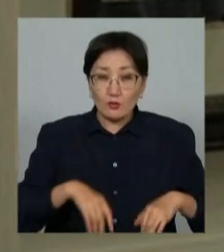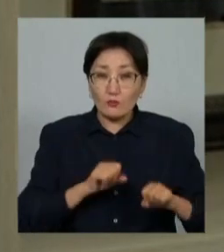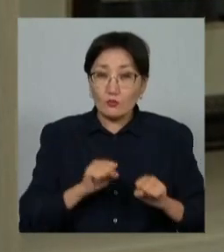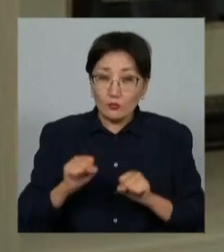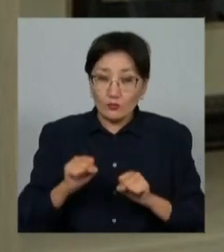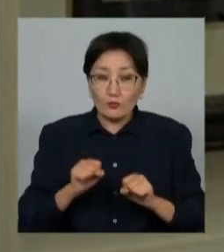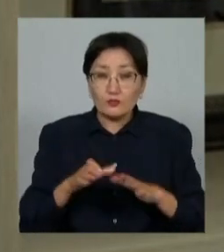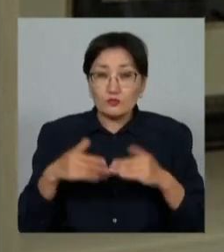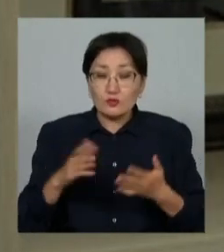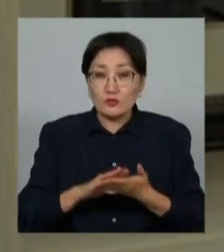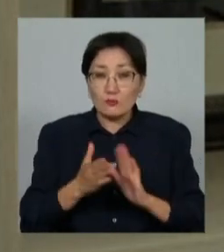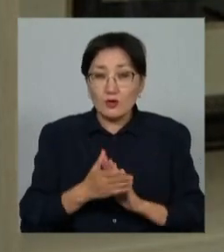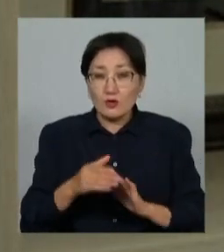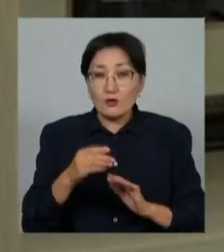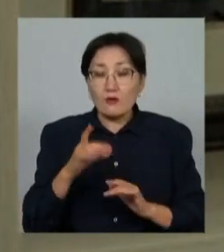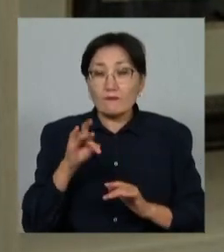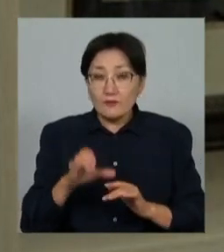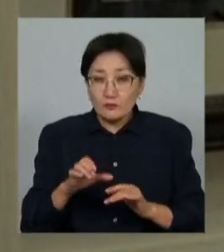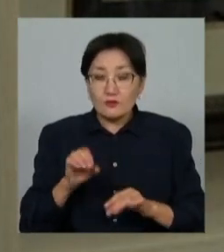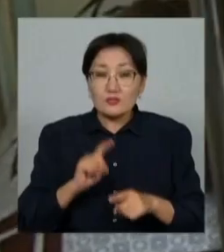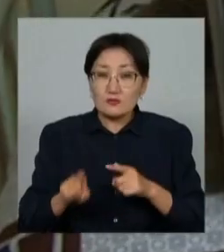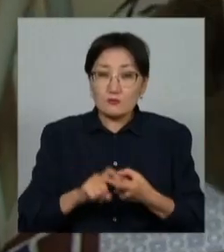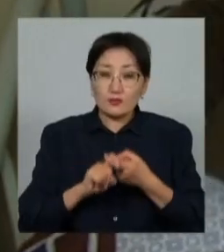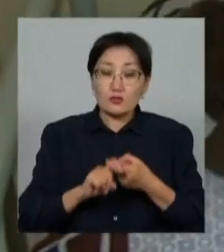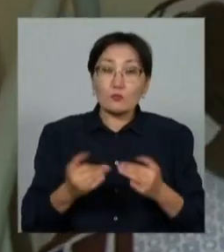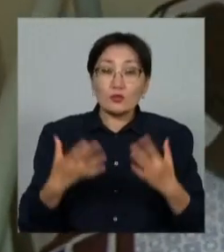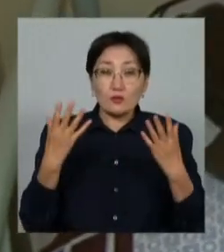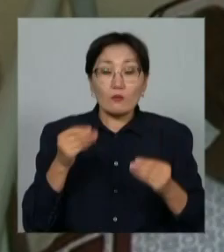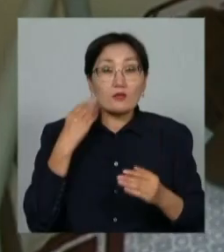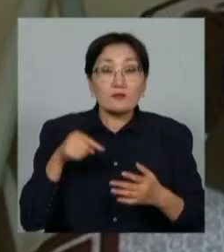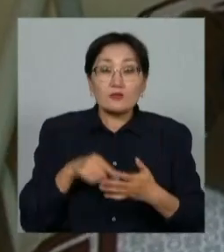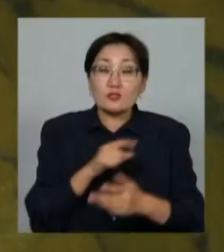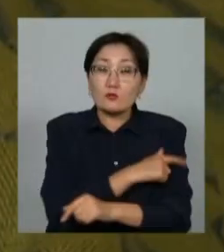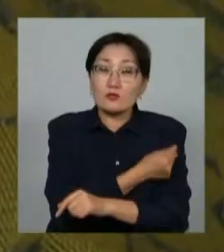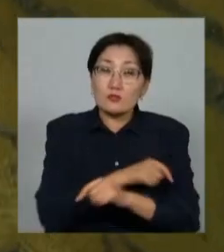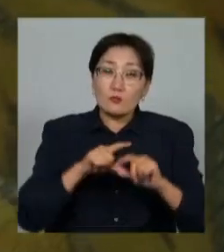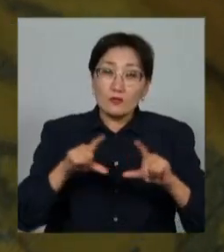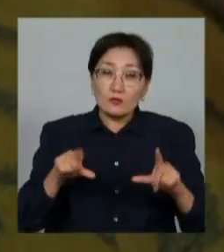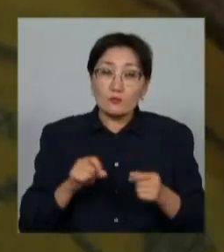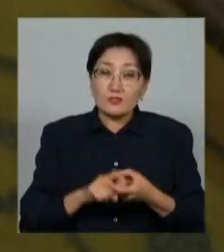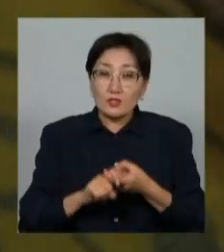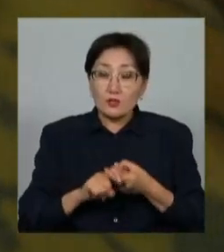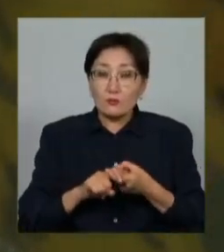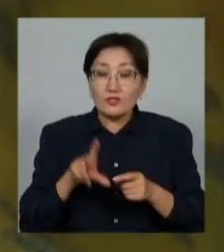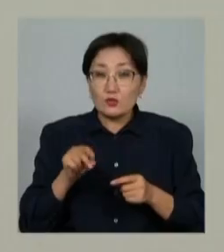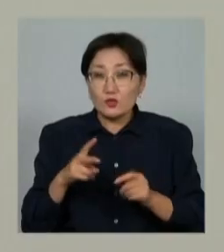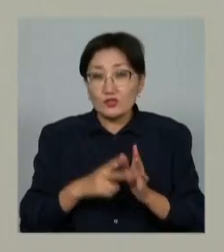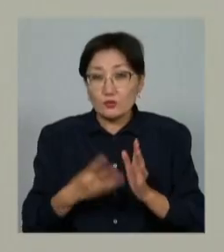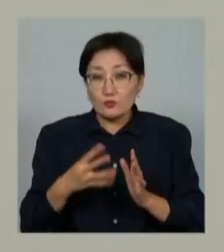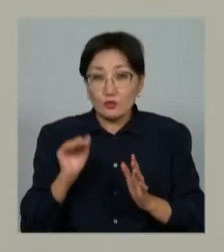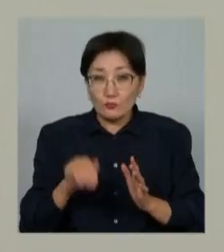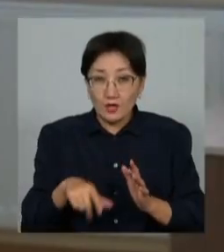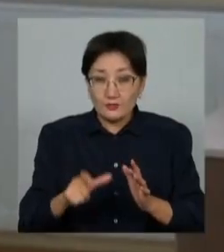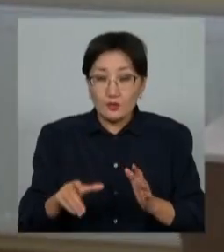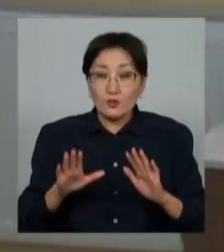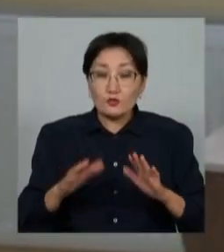болса, ешқандай да үндіштім бізге қорқынышты болмайды. Бүгінде Алматыда коронавирус инфекциясын жұқтырғандар саны 74 мыңнан